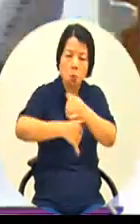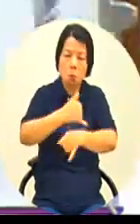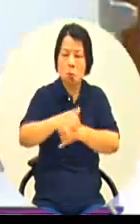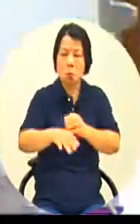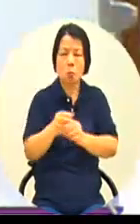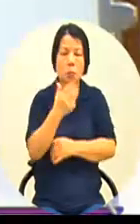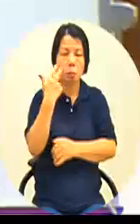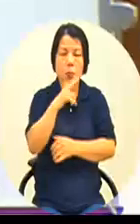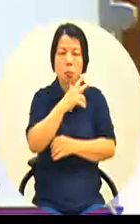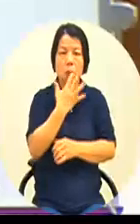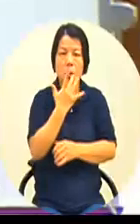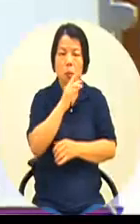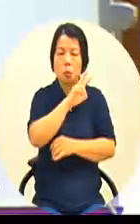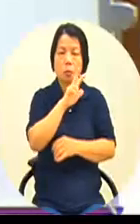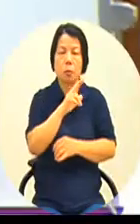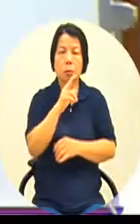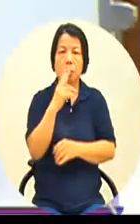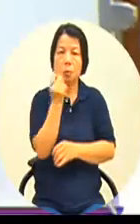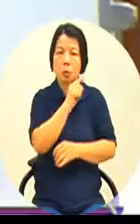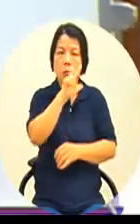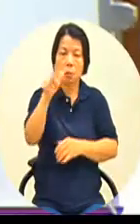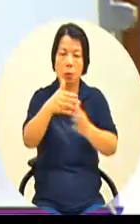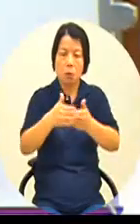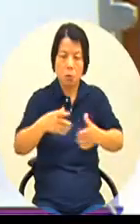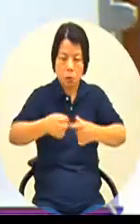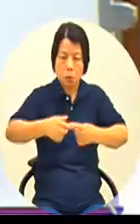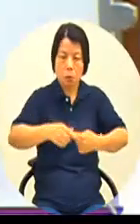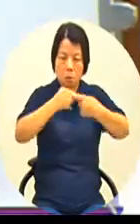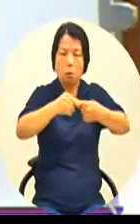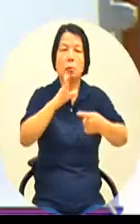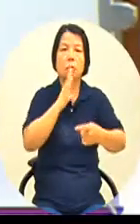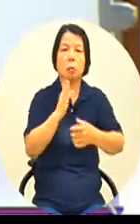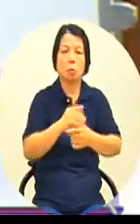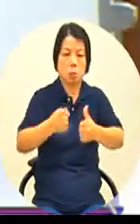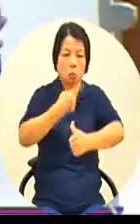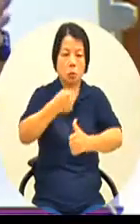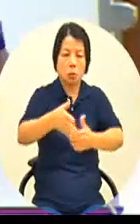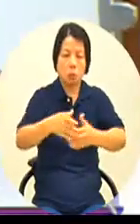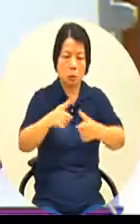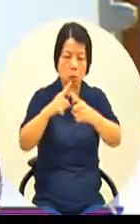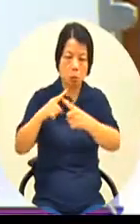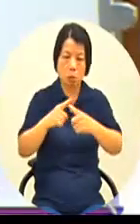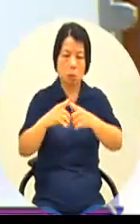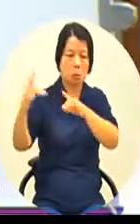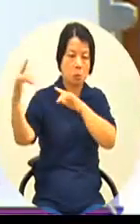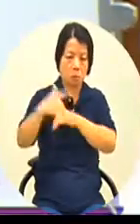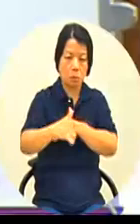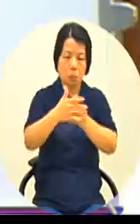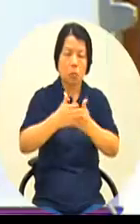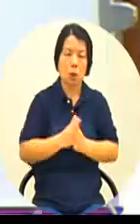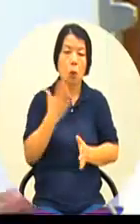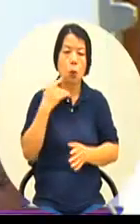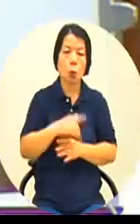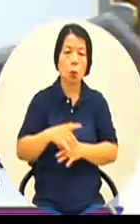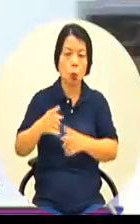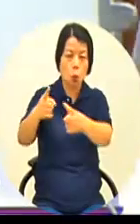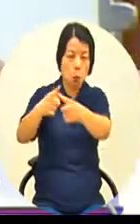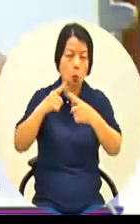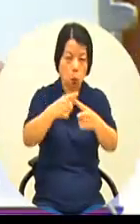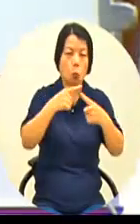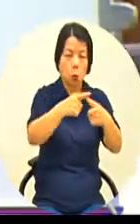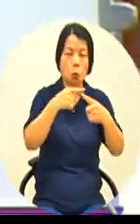一定要有人。无人做无生意，有人炒才有钱炒。这个做生